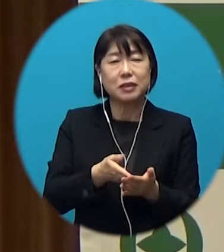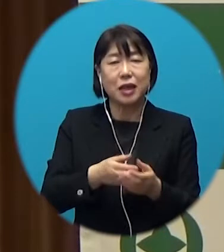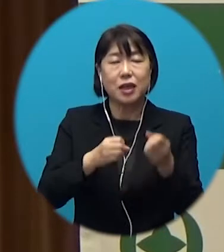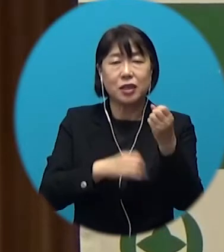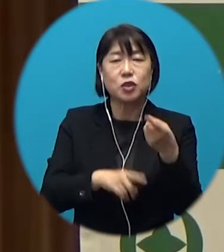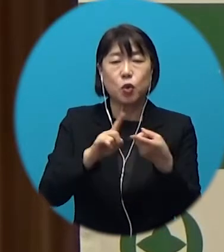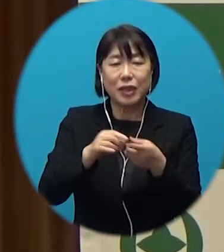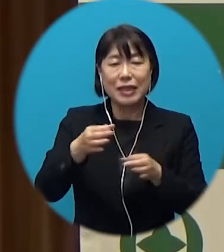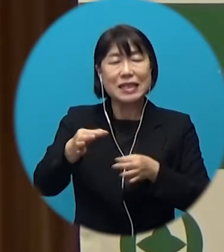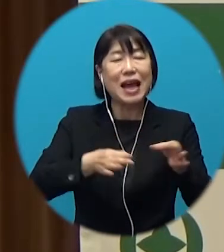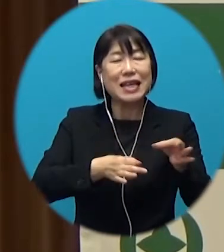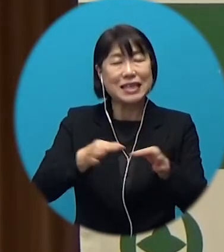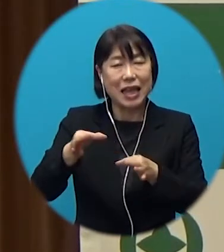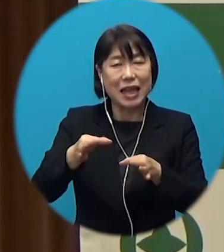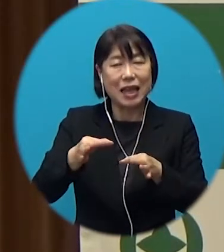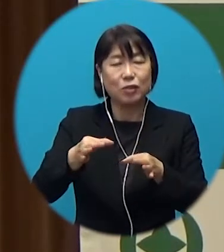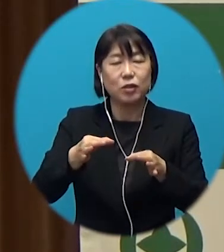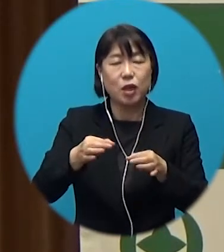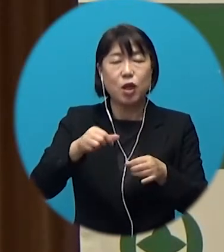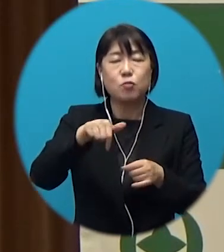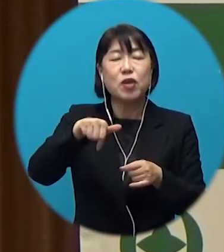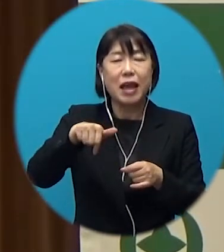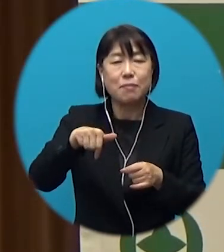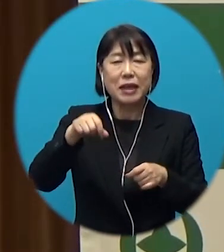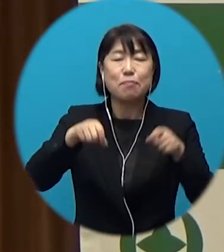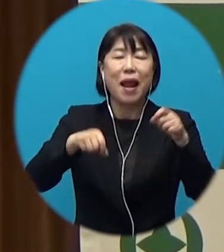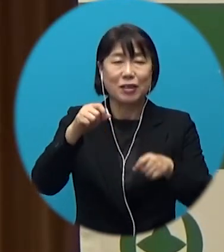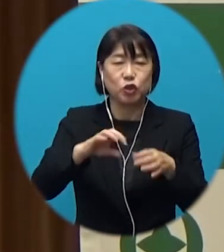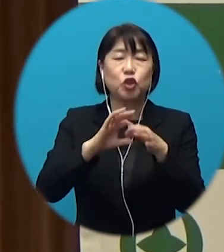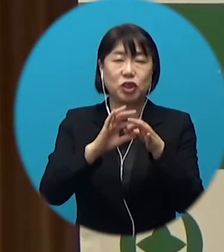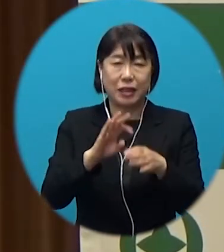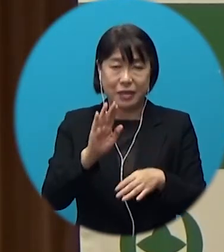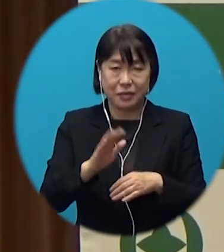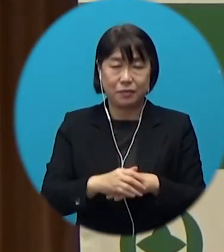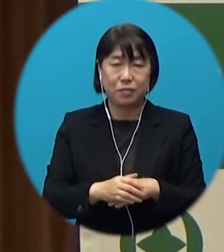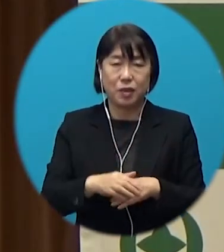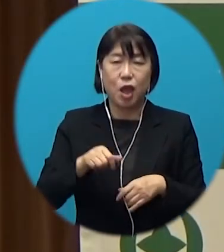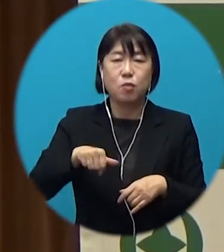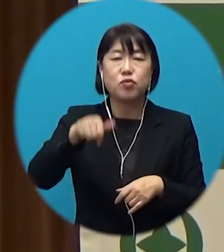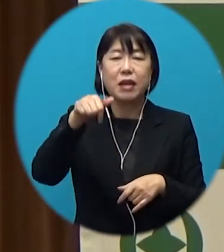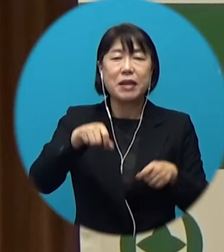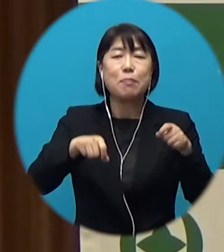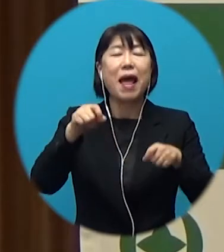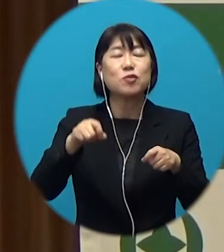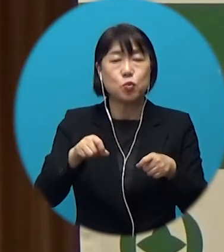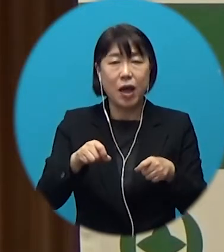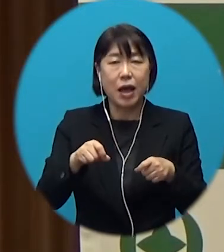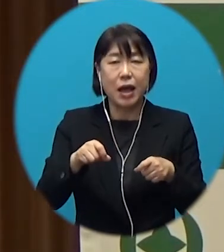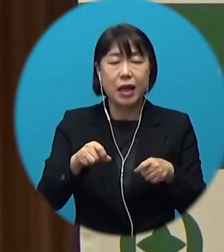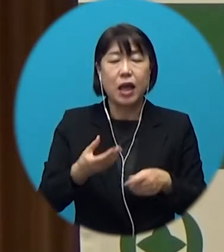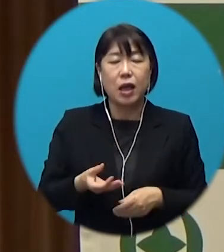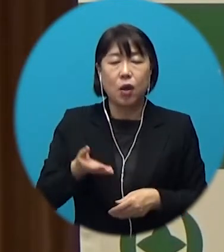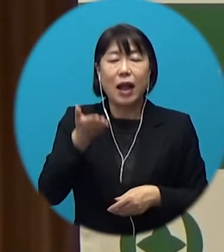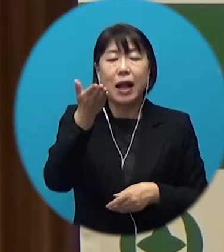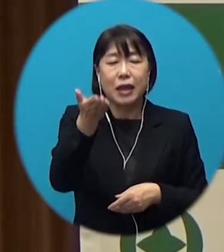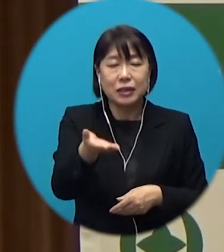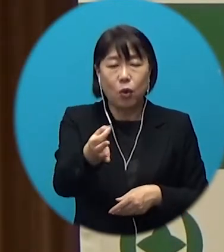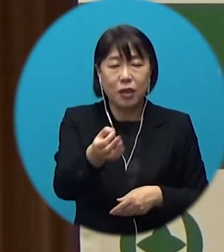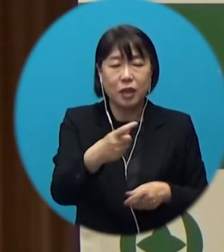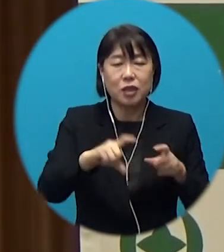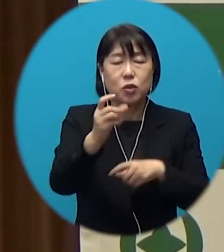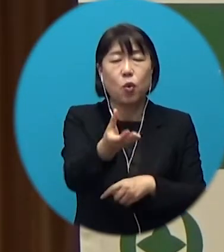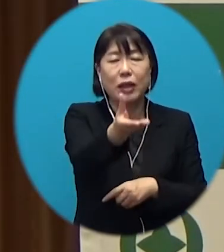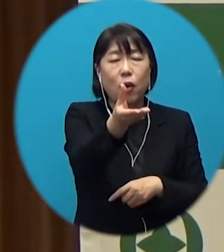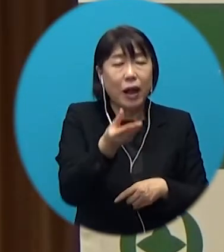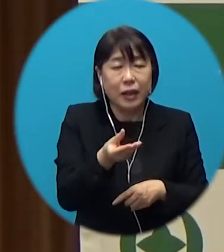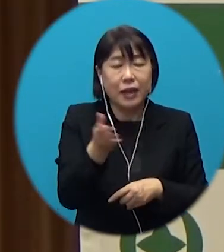政収支、プライマリーバランスについて、プライマリーバランスは大した額以上には足りないということになりますけ